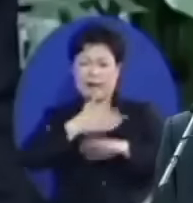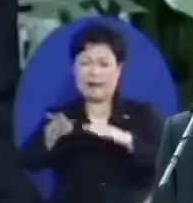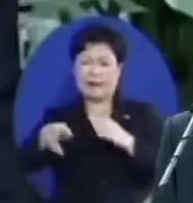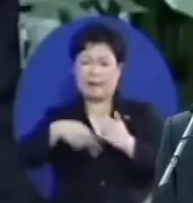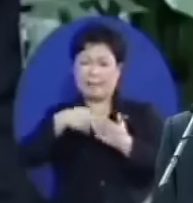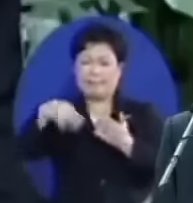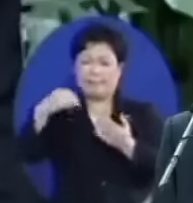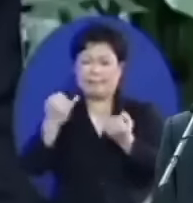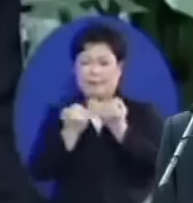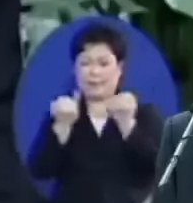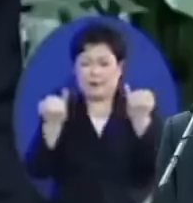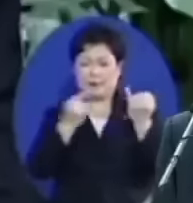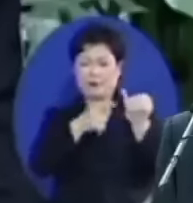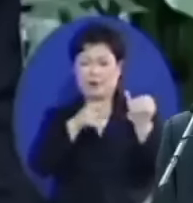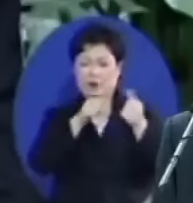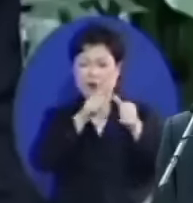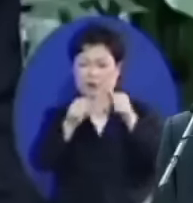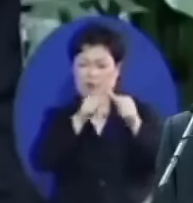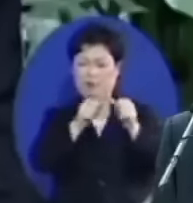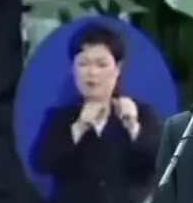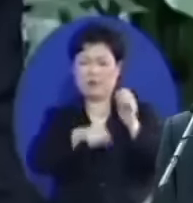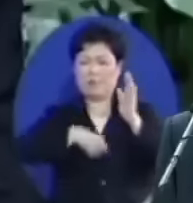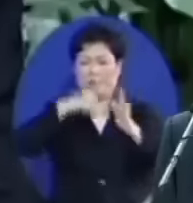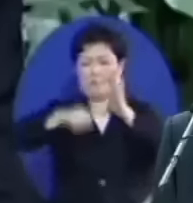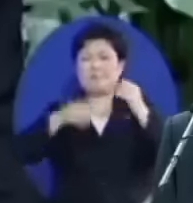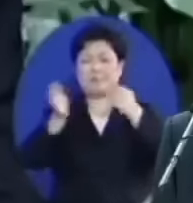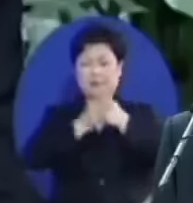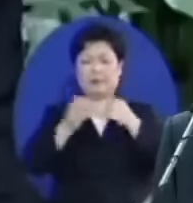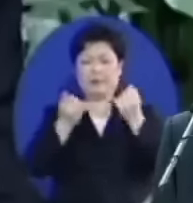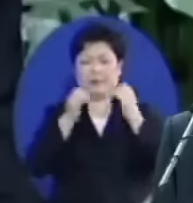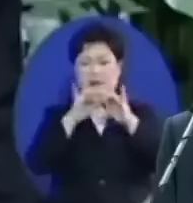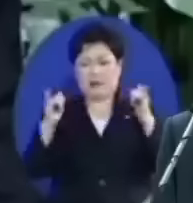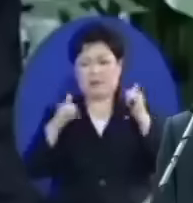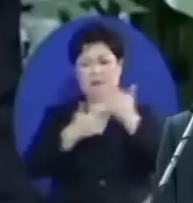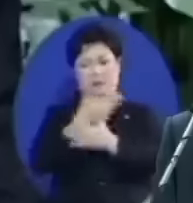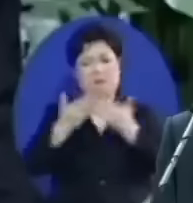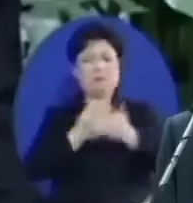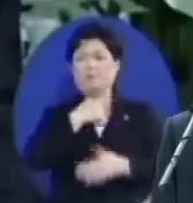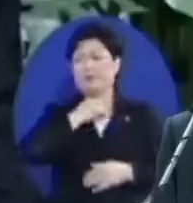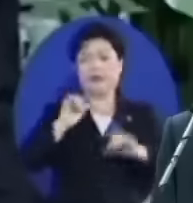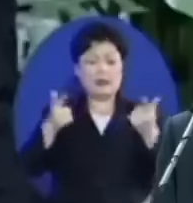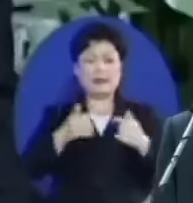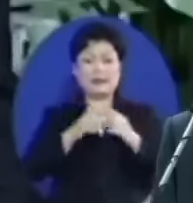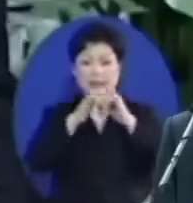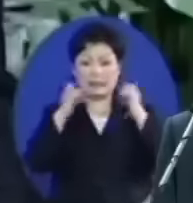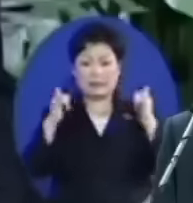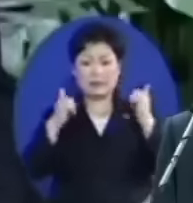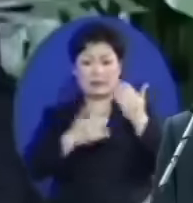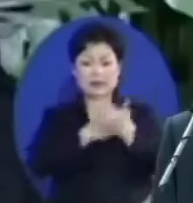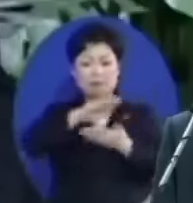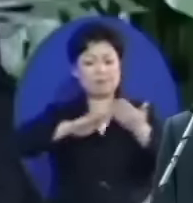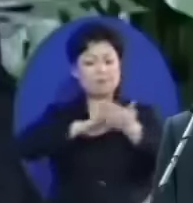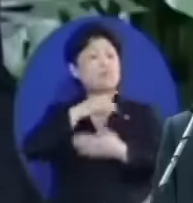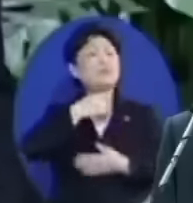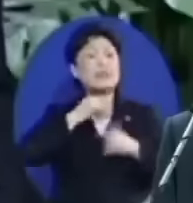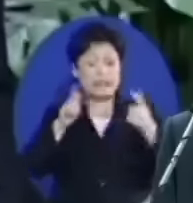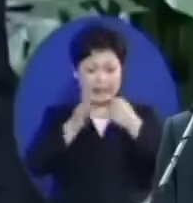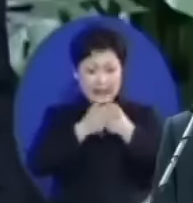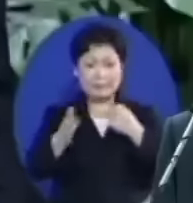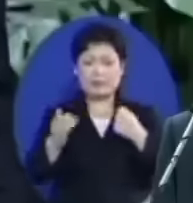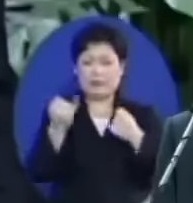여자로서 소문났기 때문에 사람들이 같이 교제를 하지 않습니다. 사람과 사귀기를 원치 않기 때문에